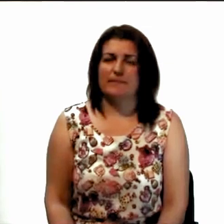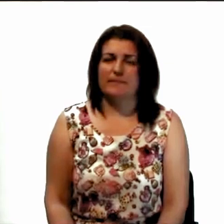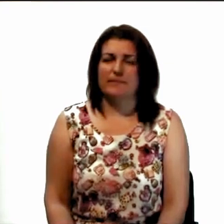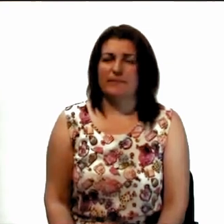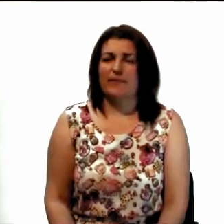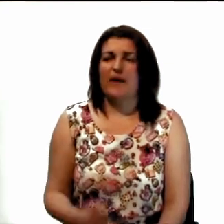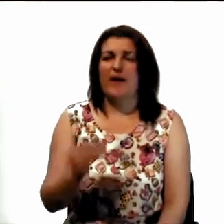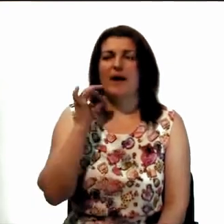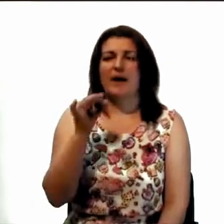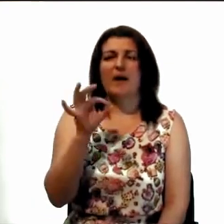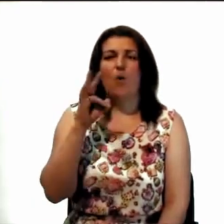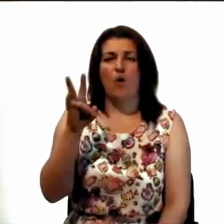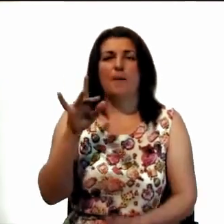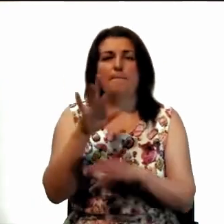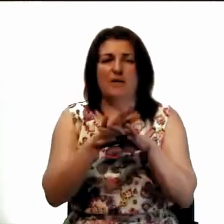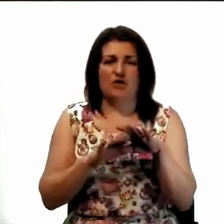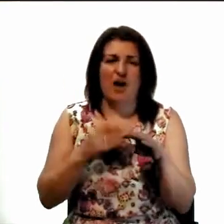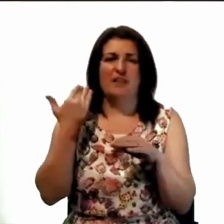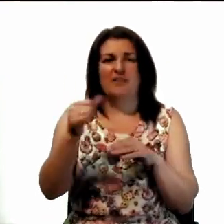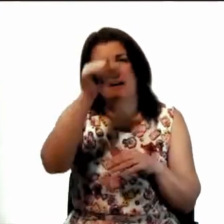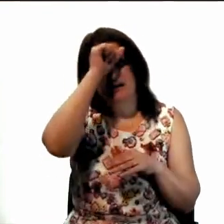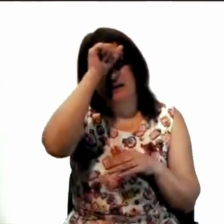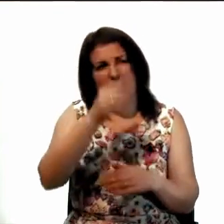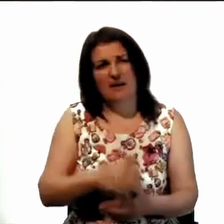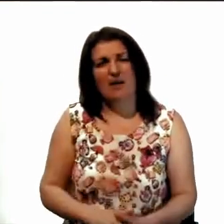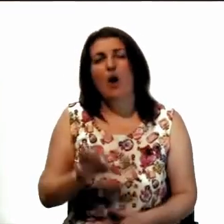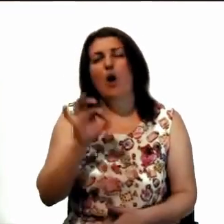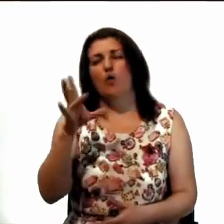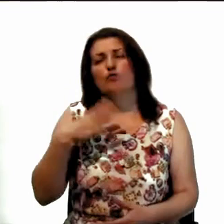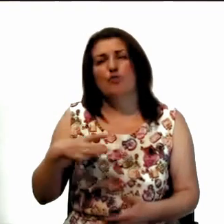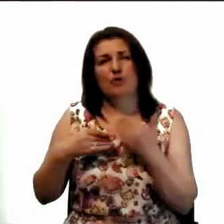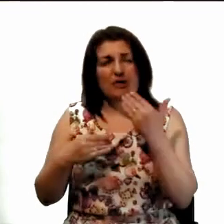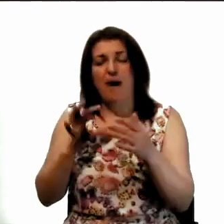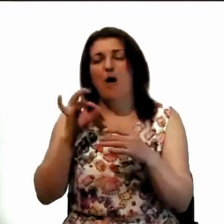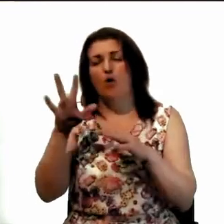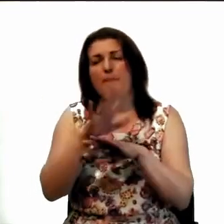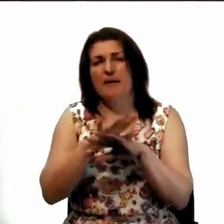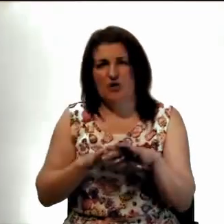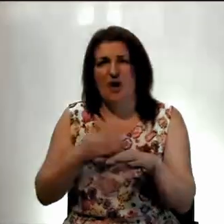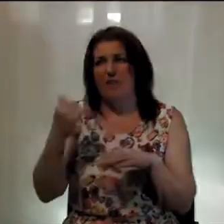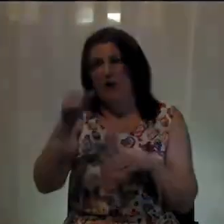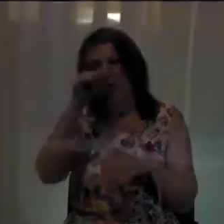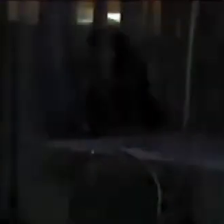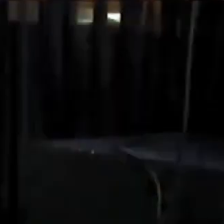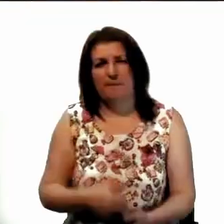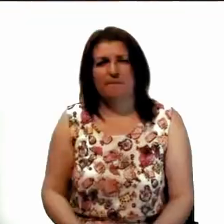И Он прощает твои грехи. Он ждет тебя, и Он прощает твои грехи.